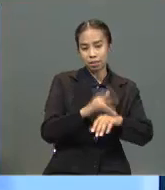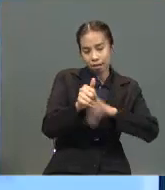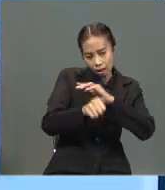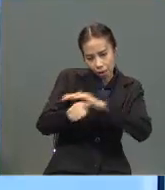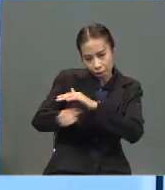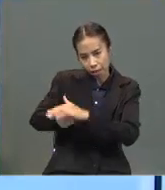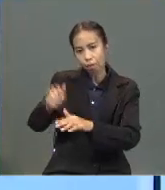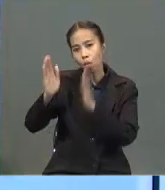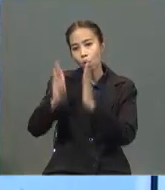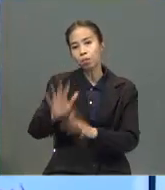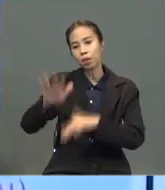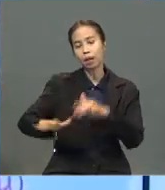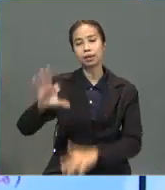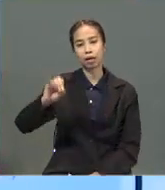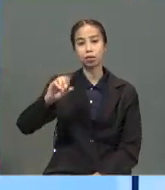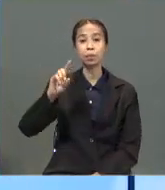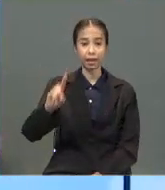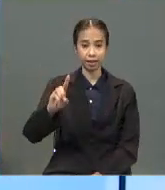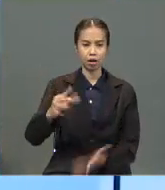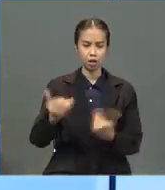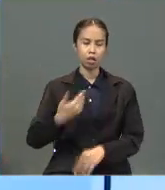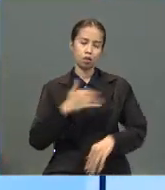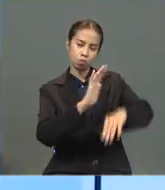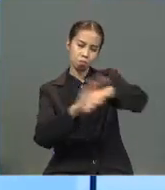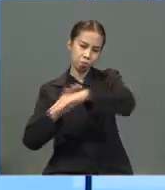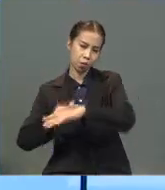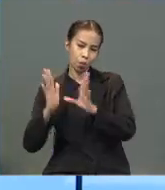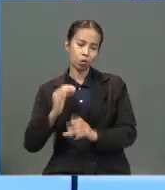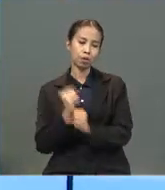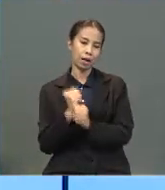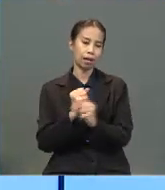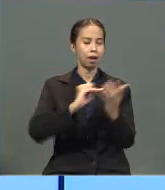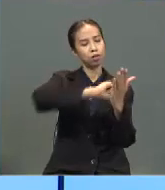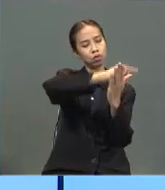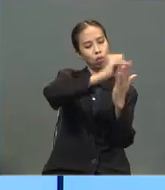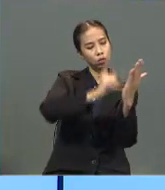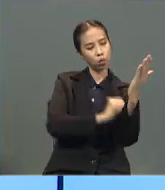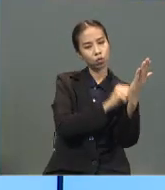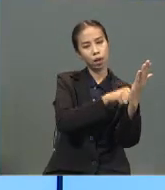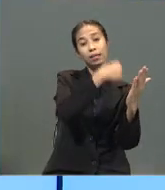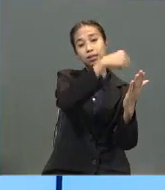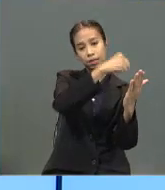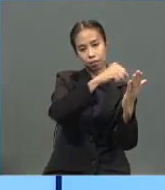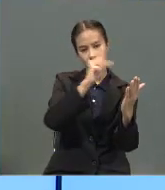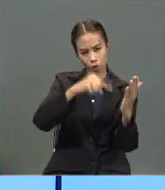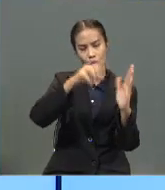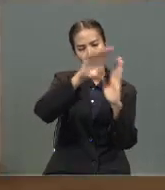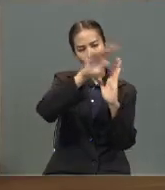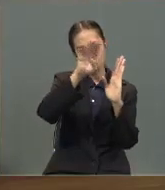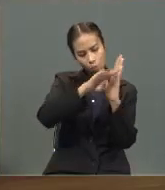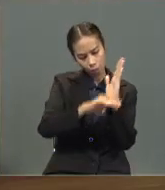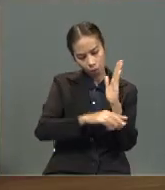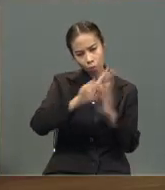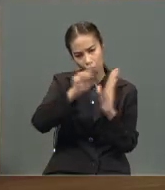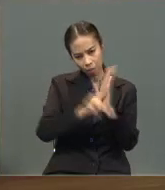ได้แล้วกว่า 9 11คนโดยกำชับเจ้าหน้าที่ประจำด่านชายแดนครับในพื้นที่ 10จังหวัดทั้ง 20การให้ดำเนินการอย่างจริงจังและ